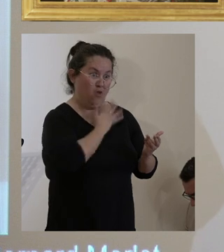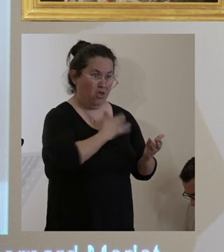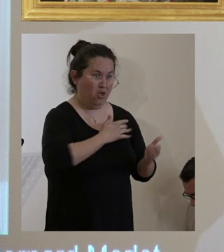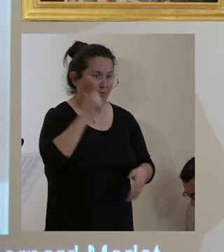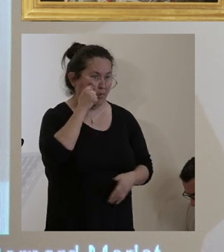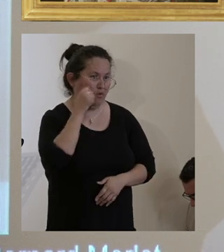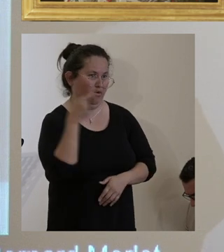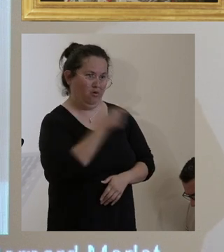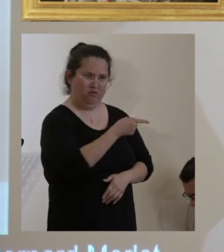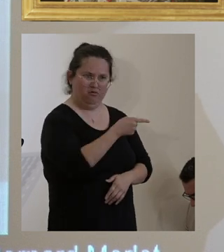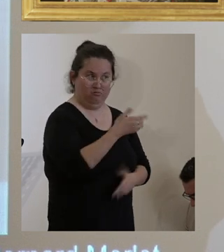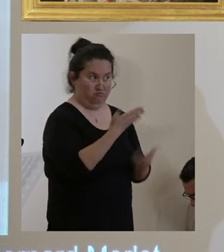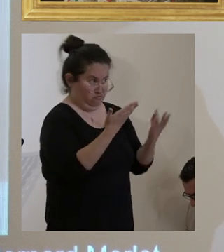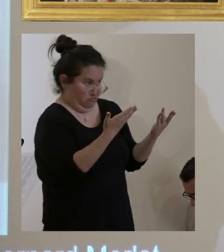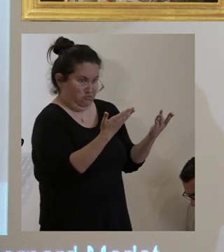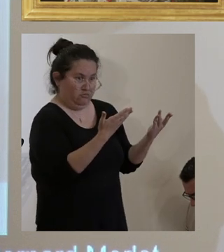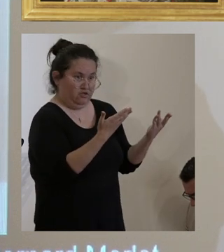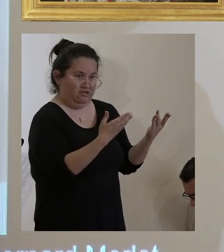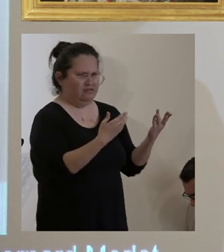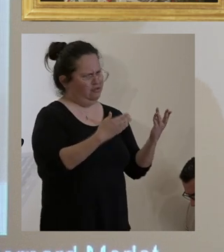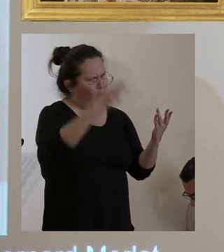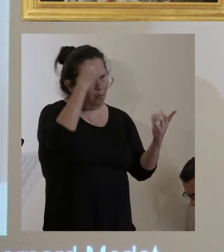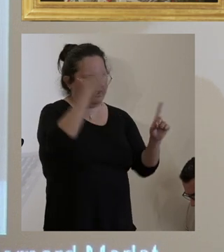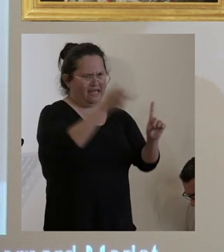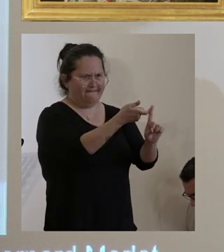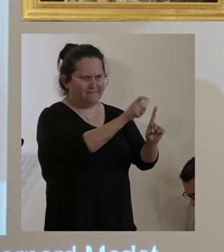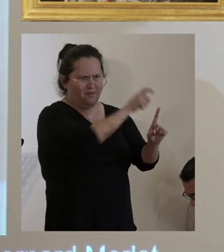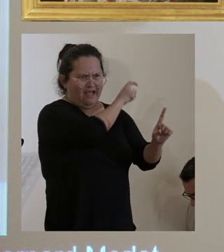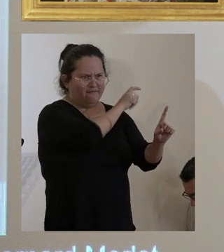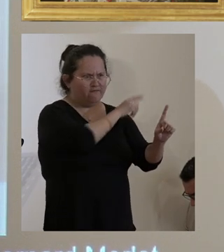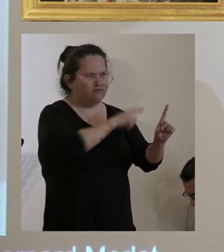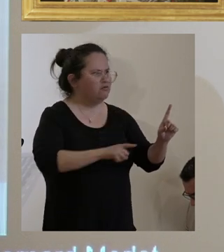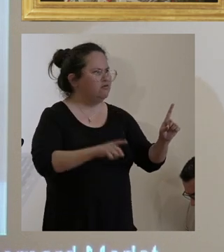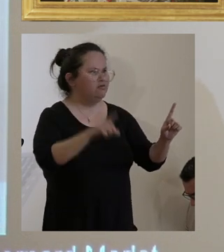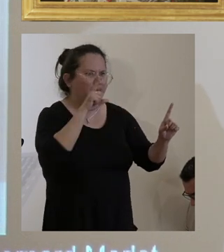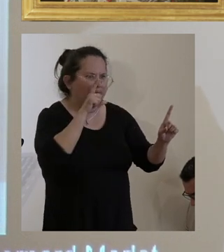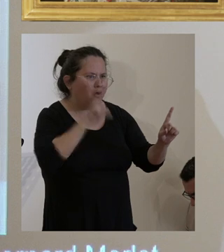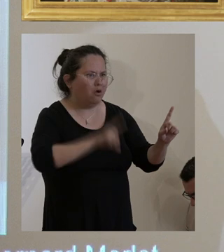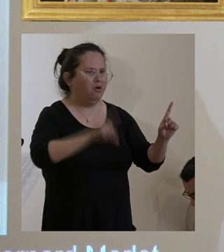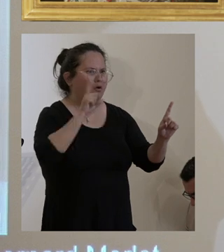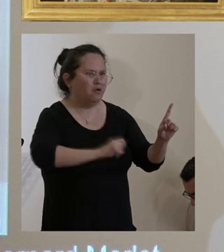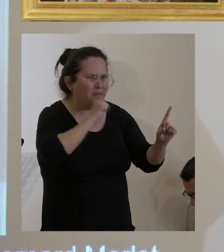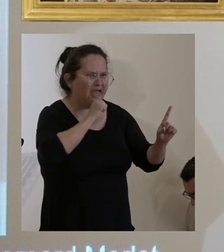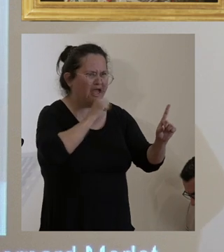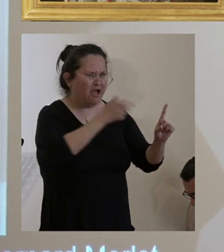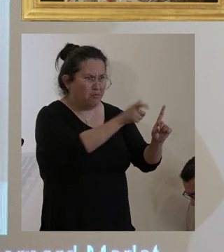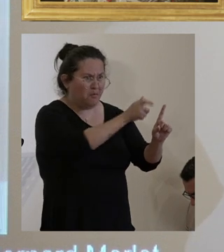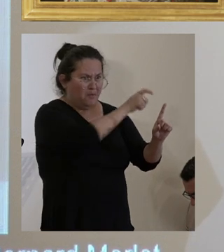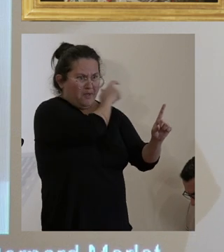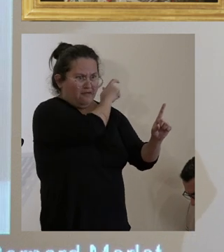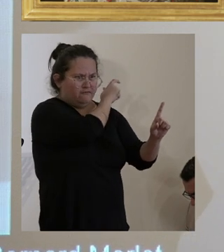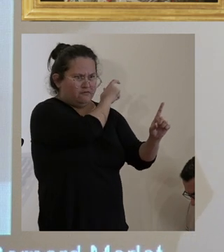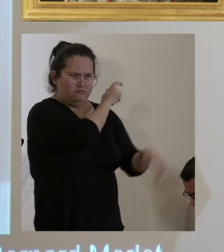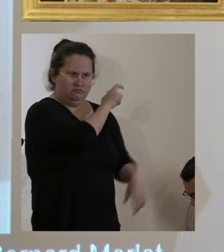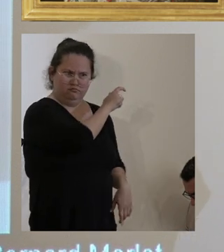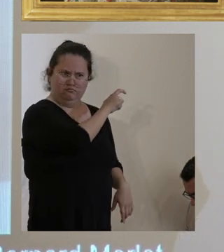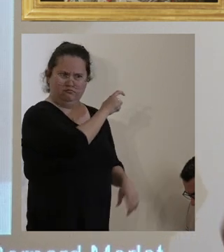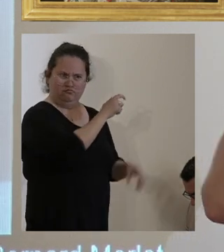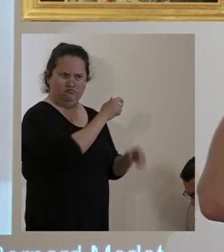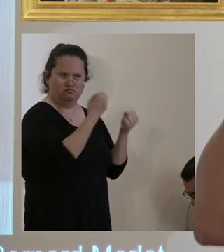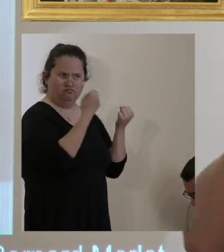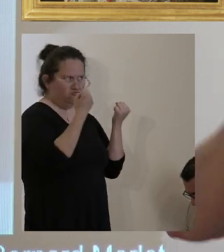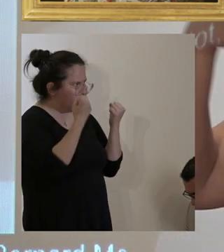que sa mère, sa grand-mère ou l'une de ses aïeules a dû subir à un moment, une violence